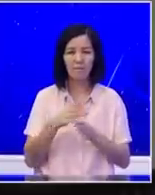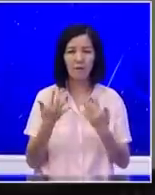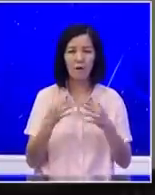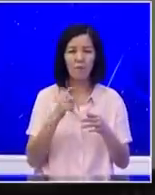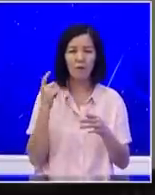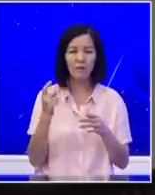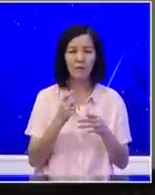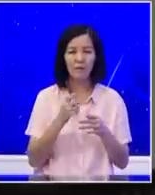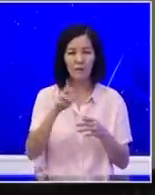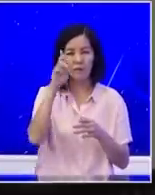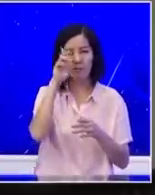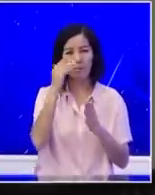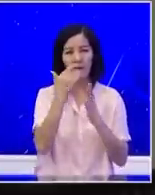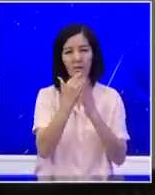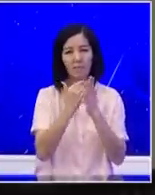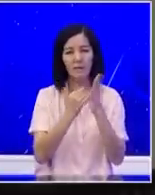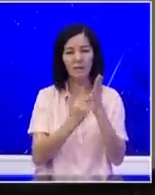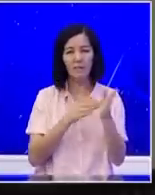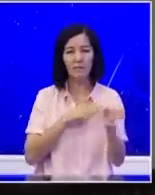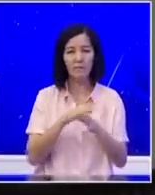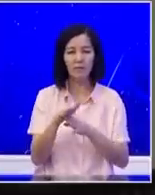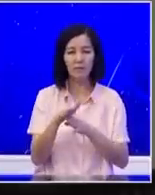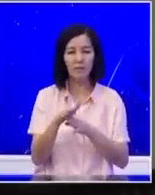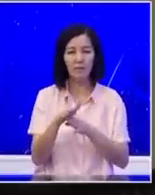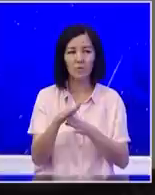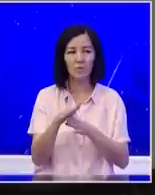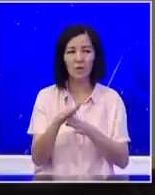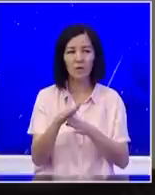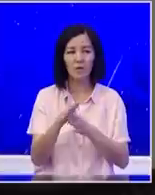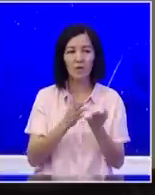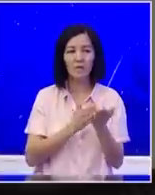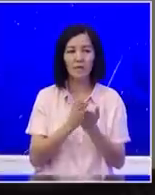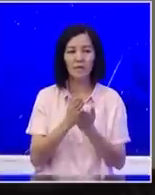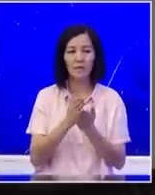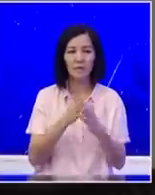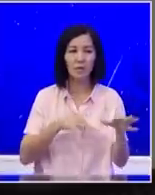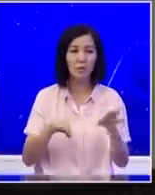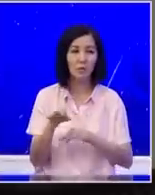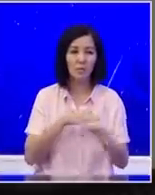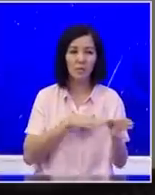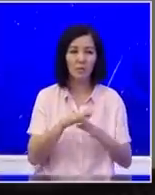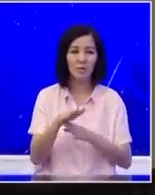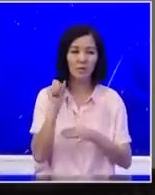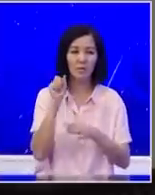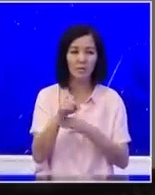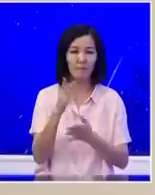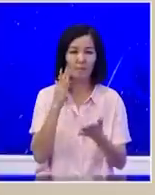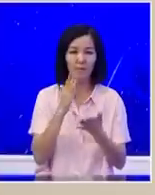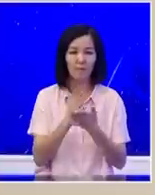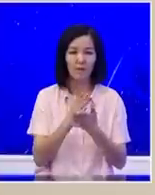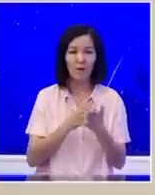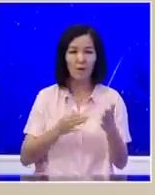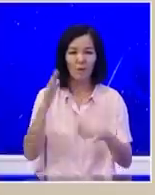шаруашылығы мемлекеттік бағдарламаларды іске асыру саласындағы жобаларды жүзеге асыру міндеті тұр. Енді